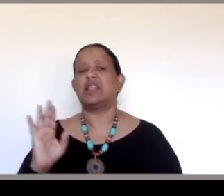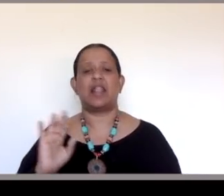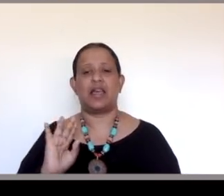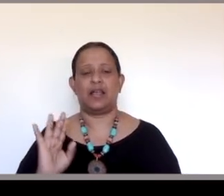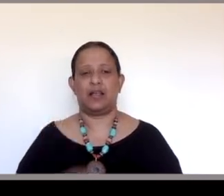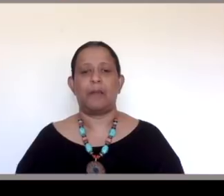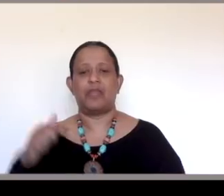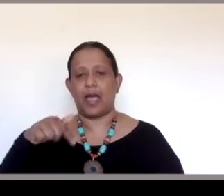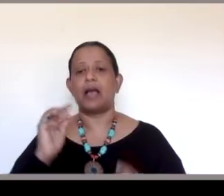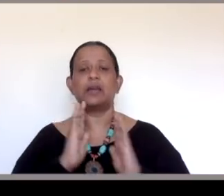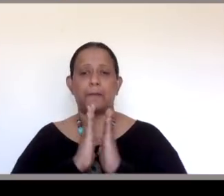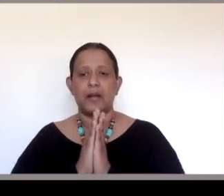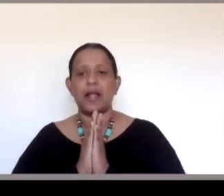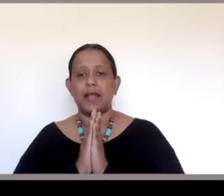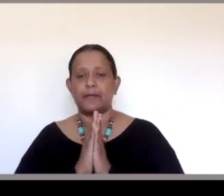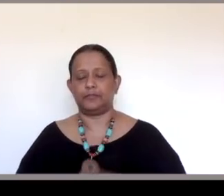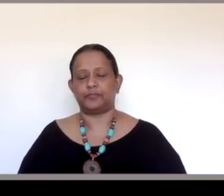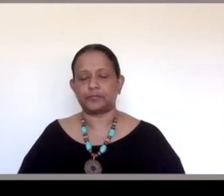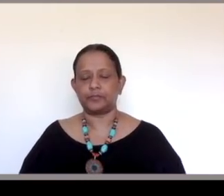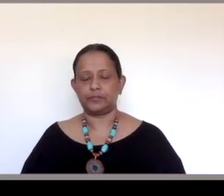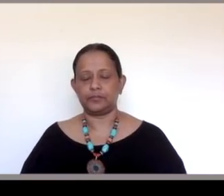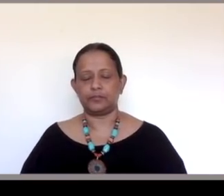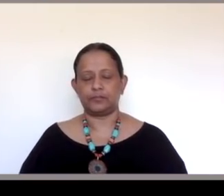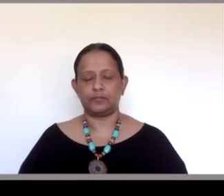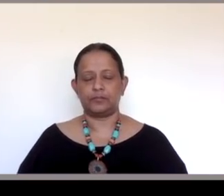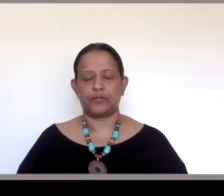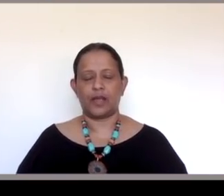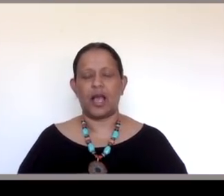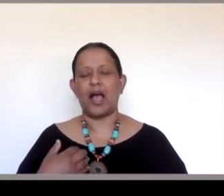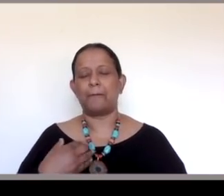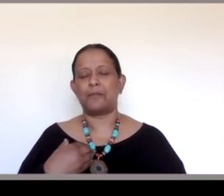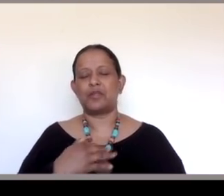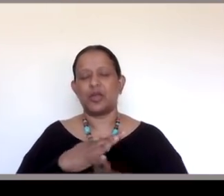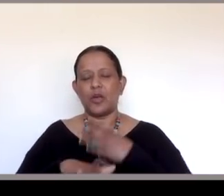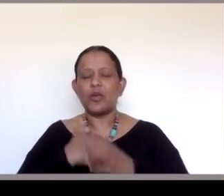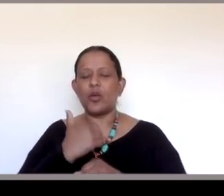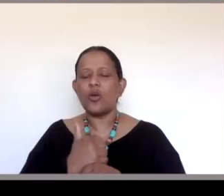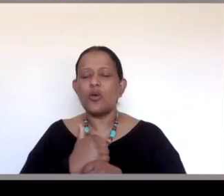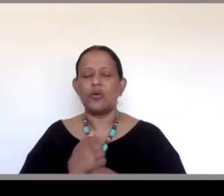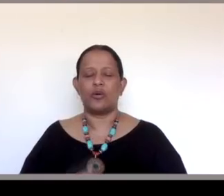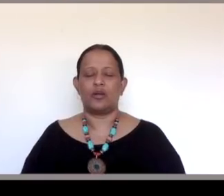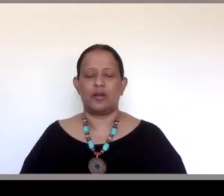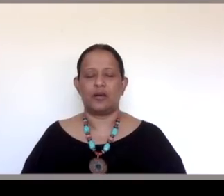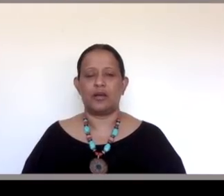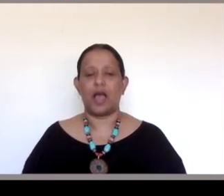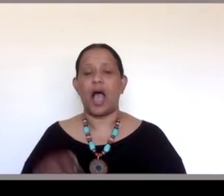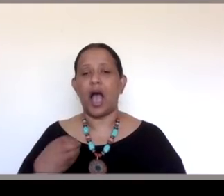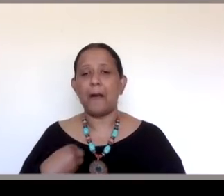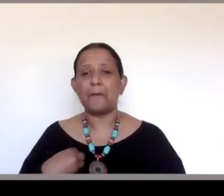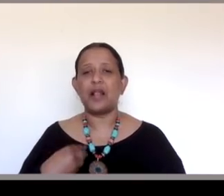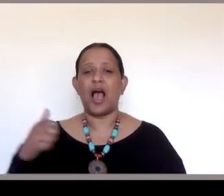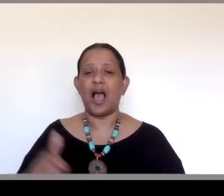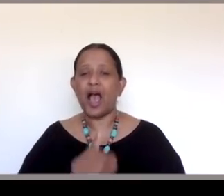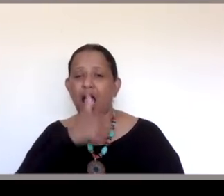ஒரு நிமிடம் நாங்கள் ஜெபம் பண்ணுவோம் மகோத்தம தேவி பியாரணி மகத்துவமான தேவனே அப்பிட மே துன்ன நவ இட பிரஸ்தாவ நிசா சுத்தி வேவா நீர் கொடுத்த இந்த